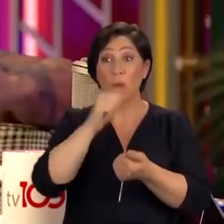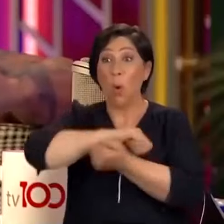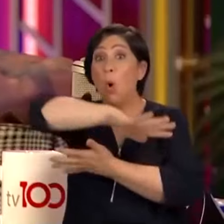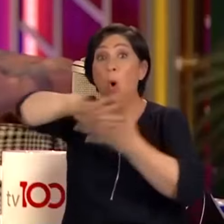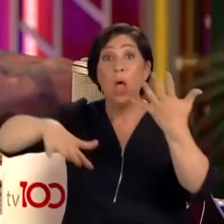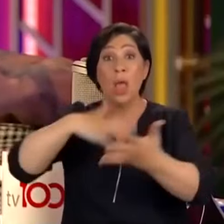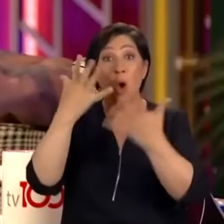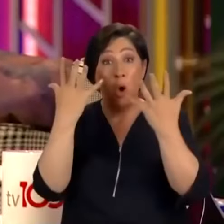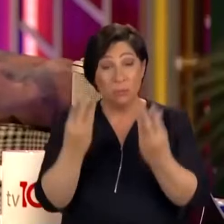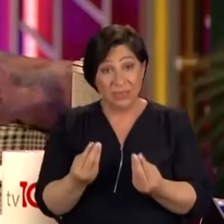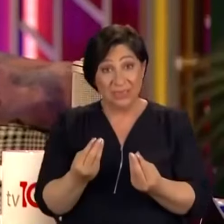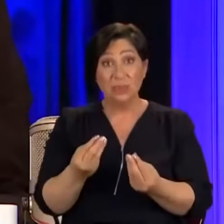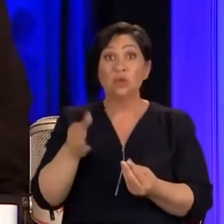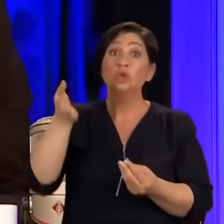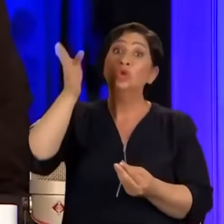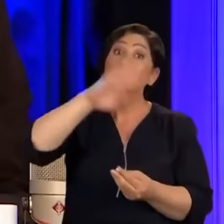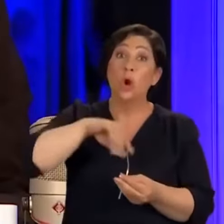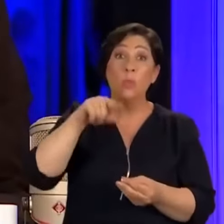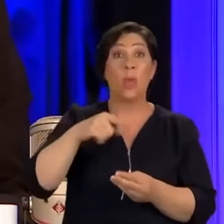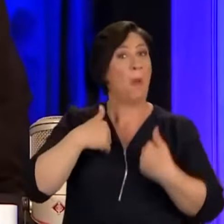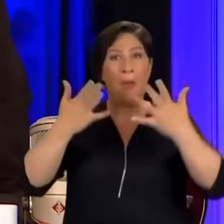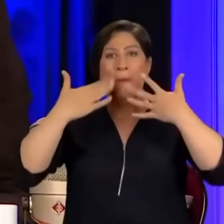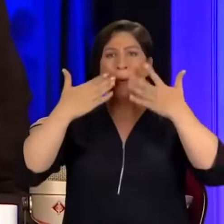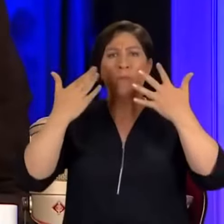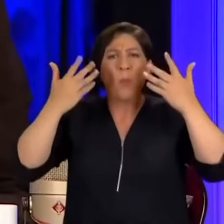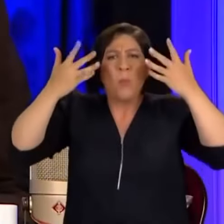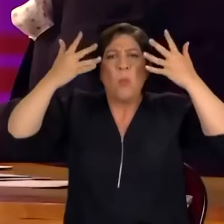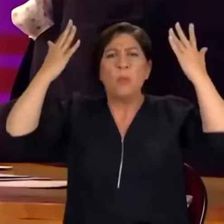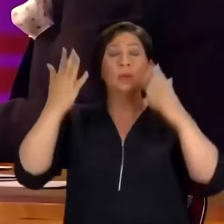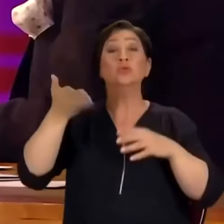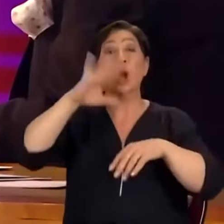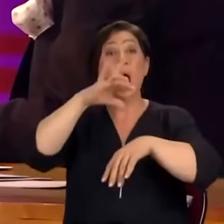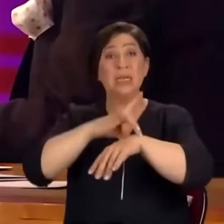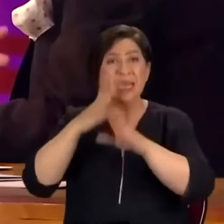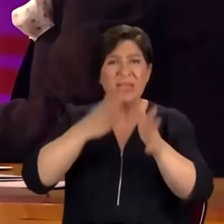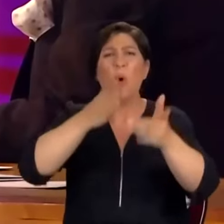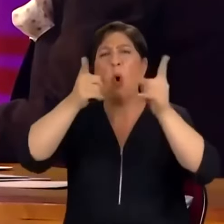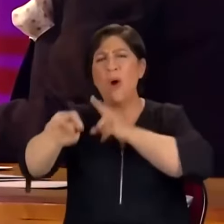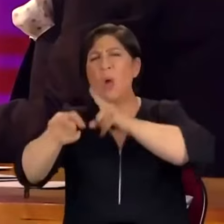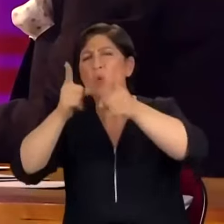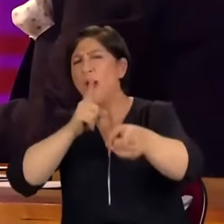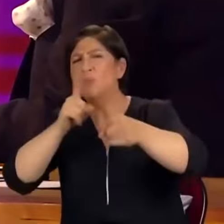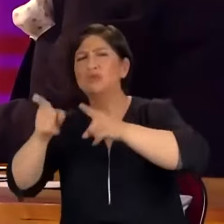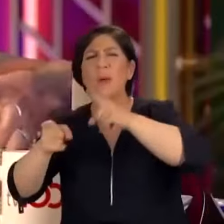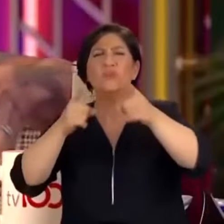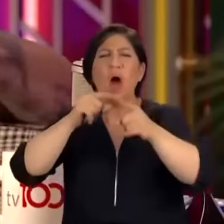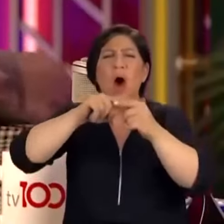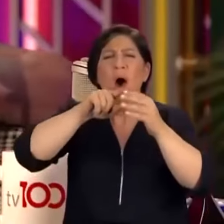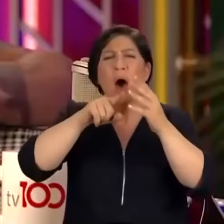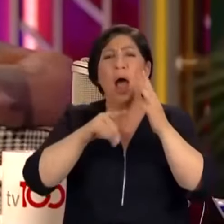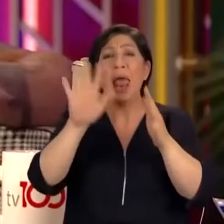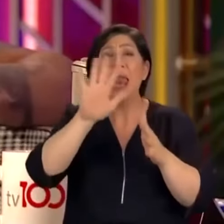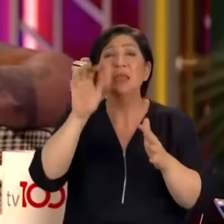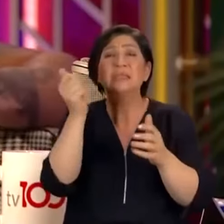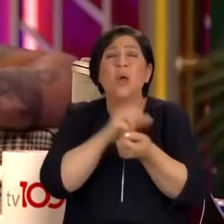gerçekleştirmeye çalışması sonra bu olayı inkar etmesi sonra olayın devamında hastanesi var bilmem nesi var osu var busu var